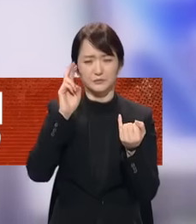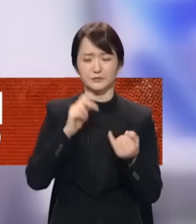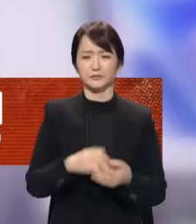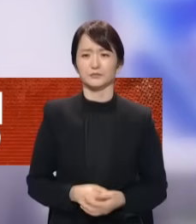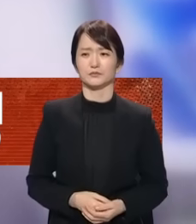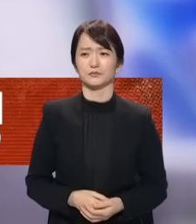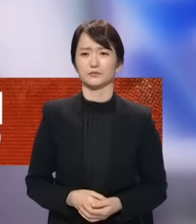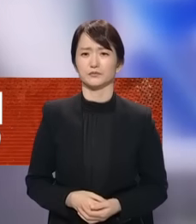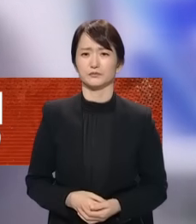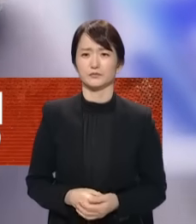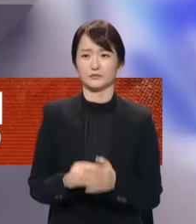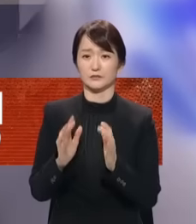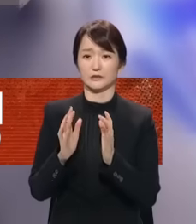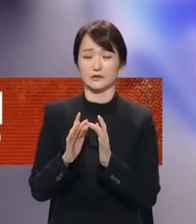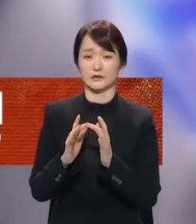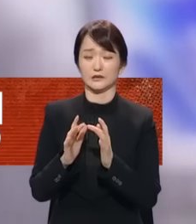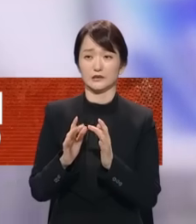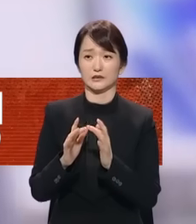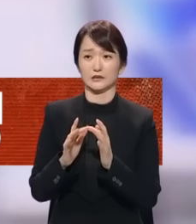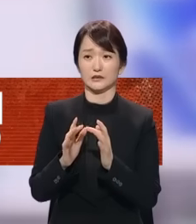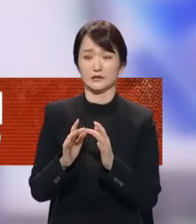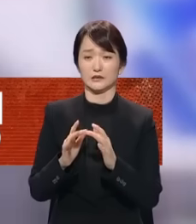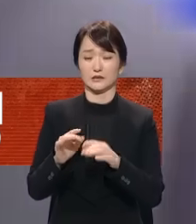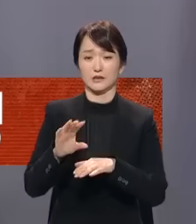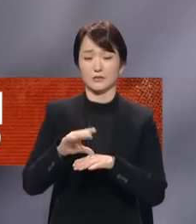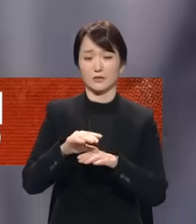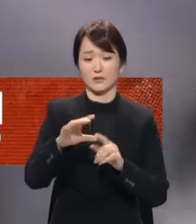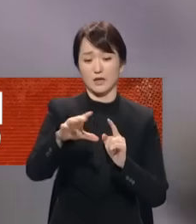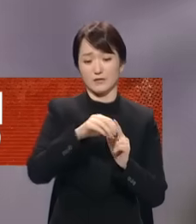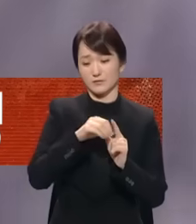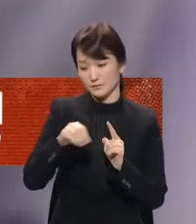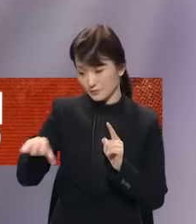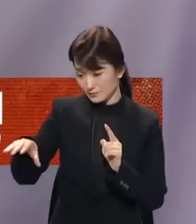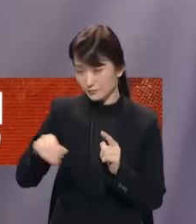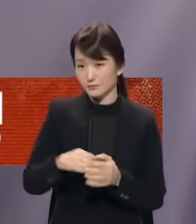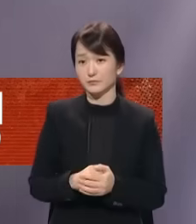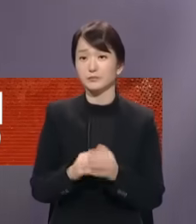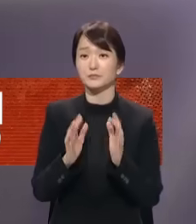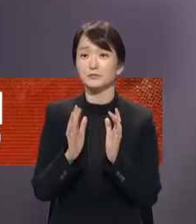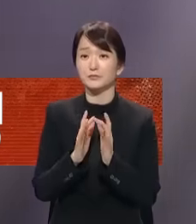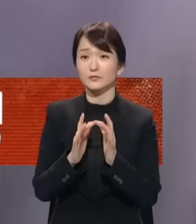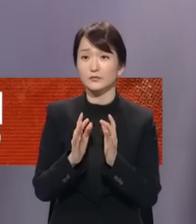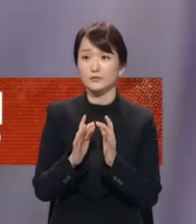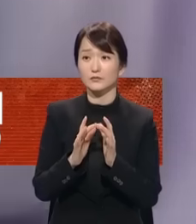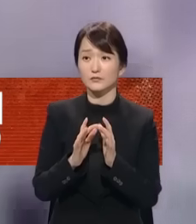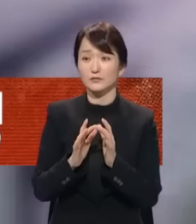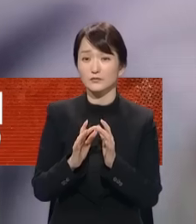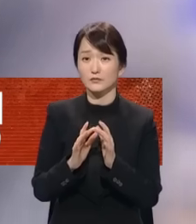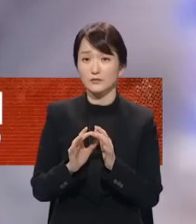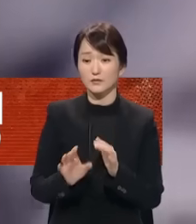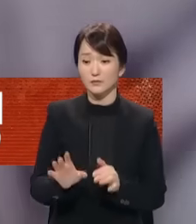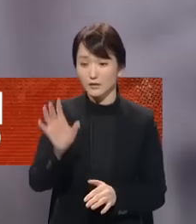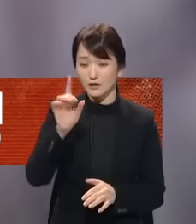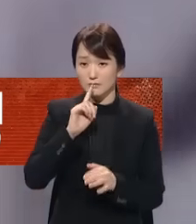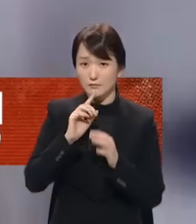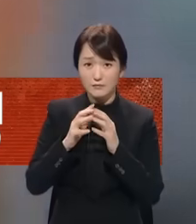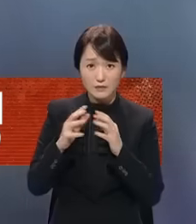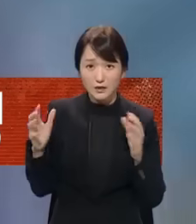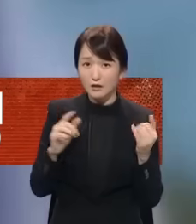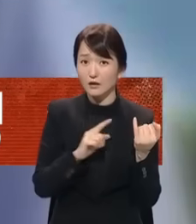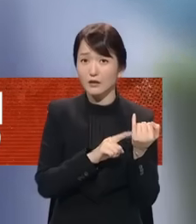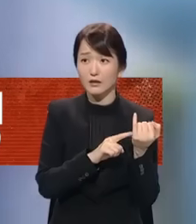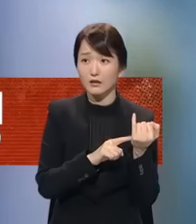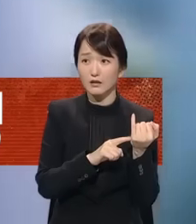한 인터넷 플랫폼에서 송출된 영상인데 그래서 또 인터넷에서 많이 논란이 되고 있는 그런 상황입니다. 이